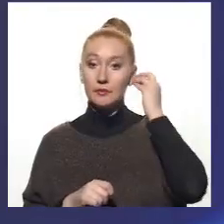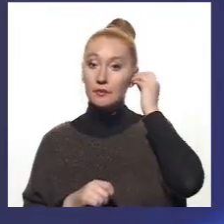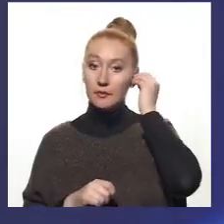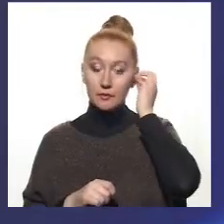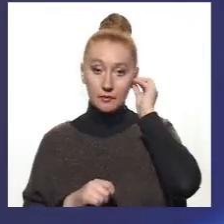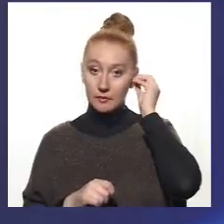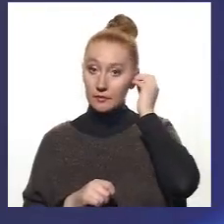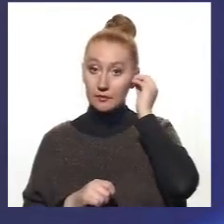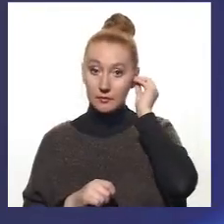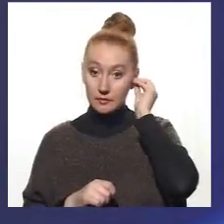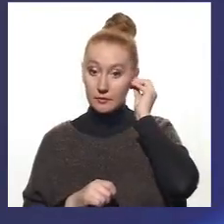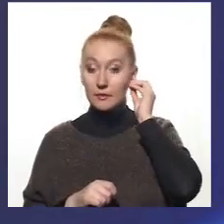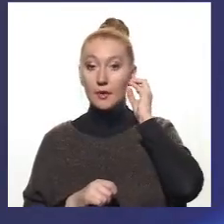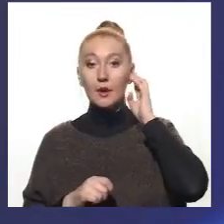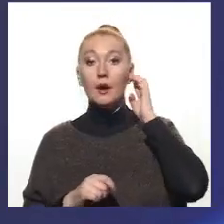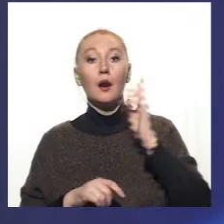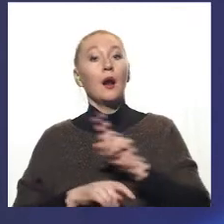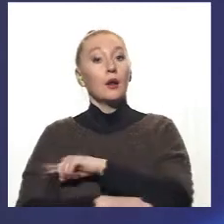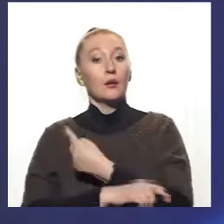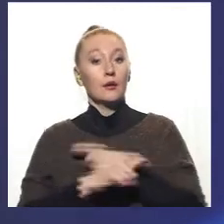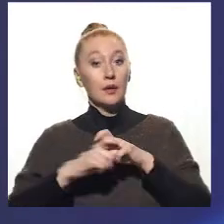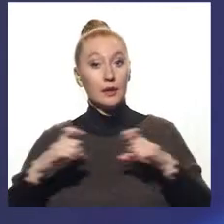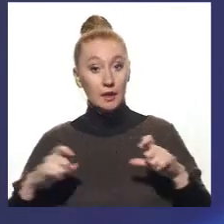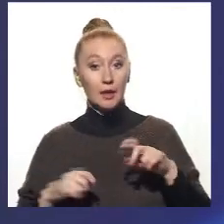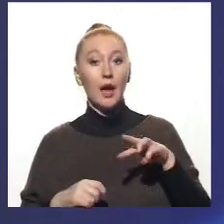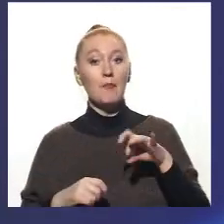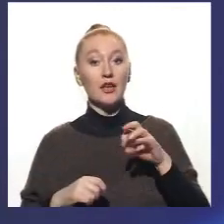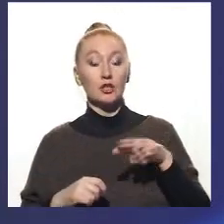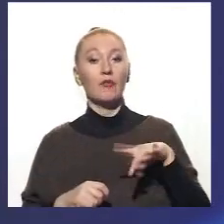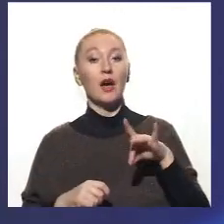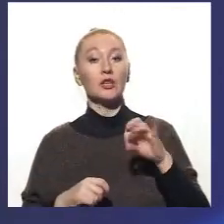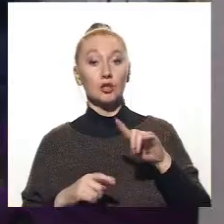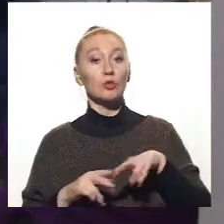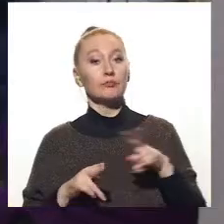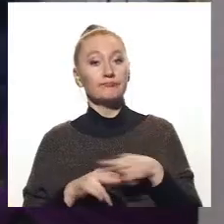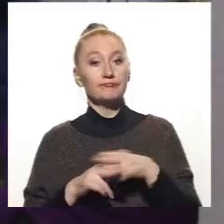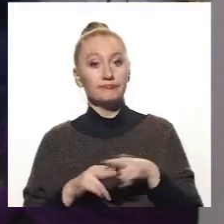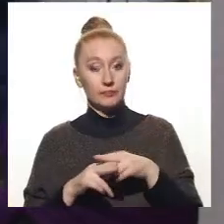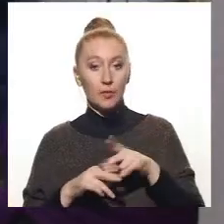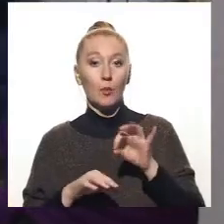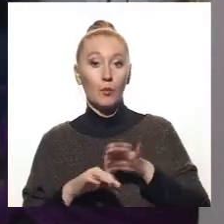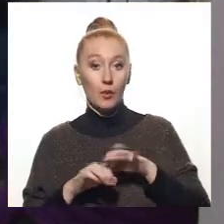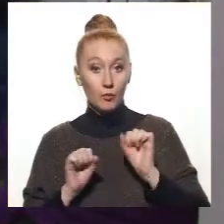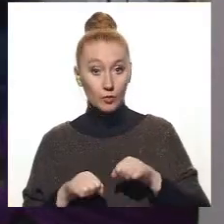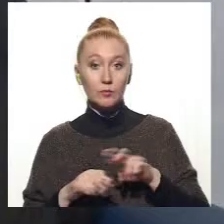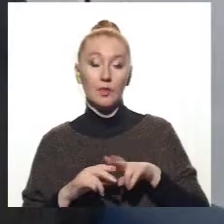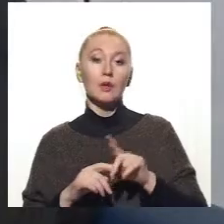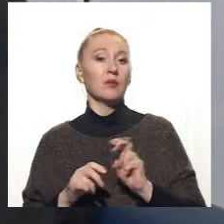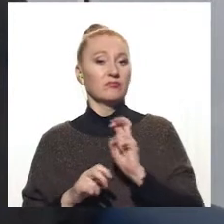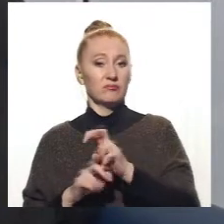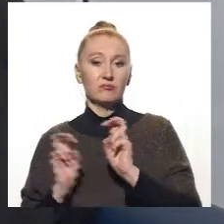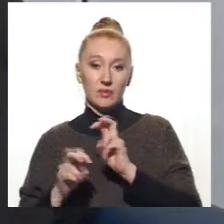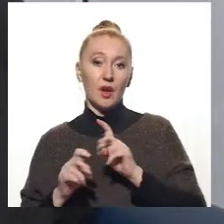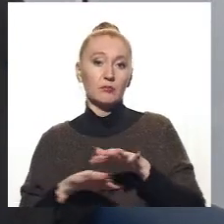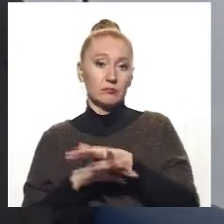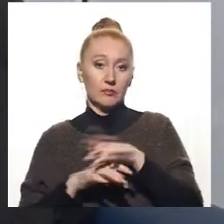За словами головного лікаря лікарні імені Мечникова Сергія Роженка, аби убезпечити себе від можливого захворювання, потрібно уникати людних місць,